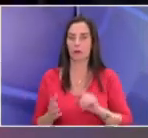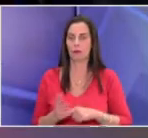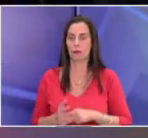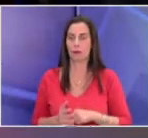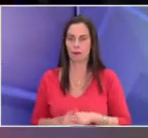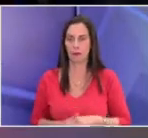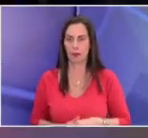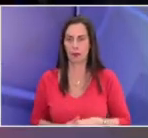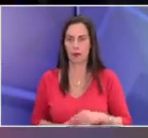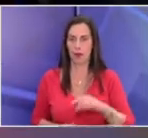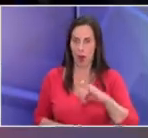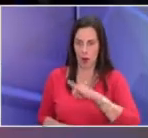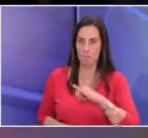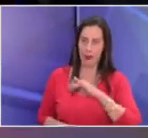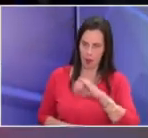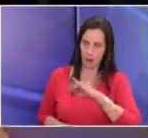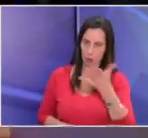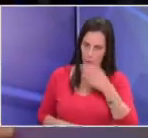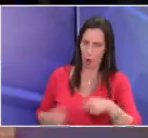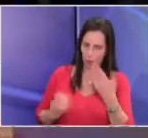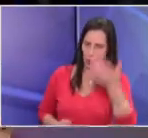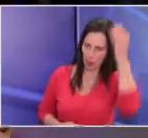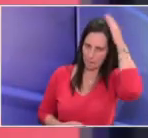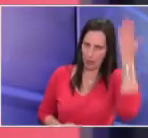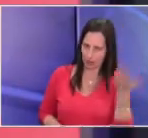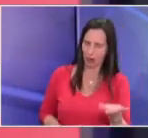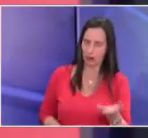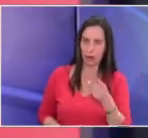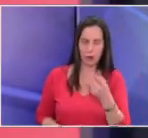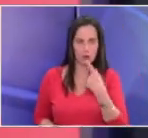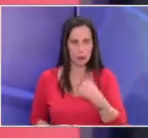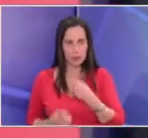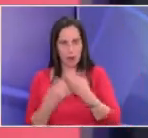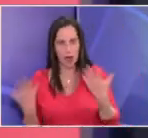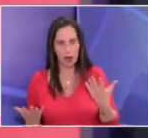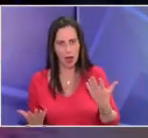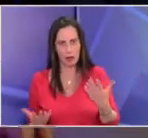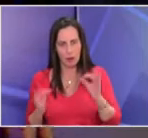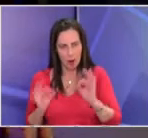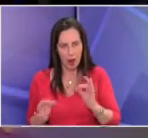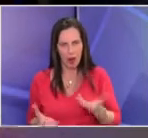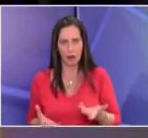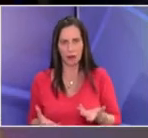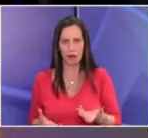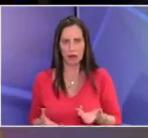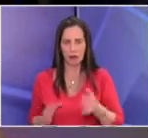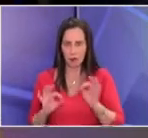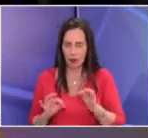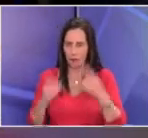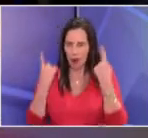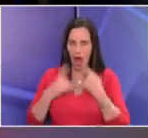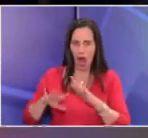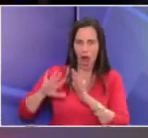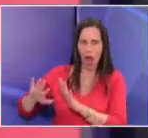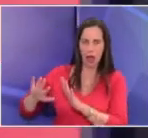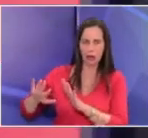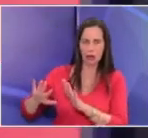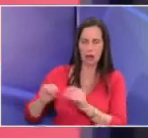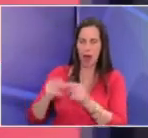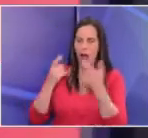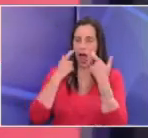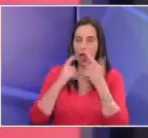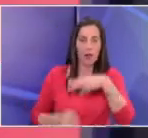אני לא מחויב להגיד במי אני בוחר. וג', והכי חשוב, חבר'ה, רק התחלנו את המרוץ, אתם רוצים לדעת במי אני בוחר? אנחנו עוד לא יודעים מי